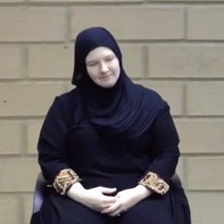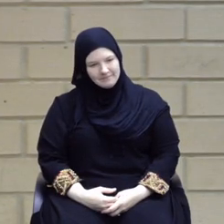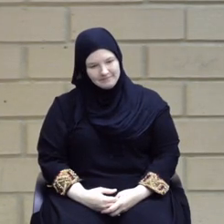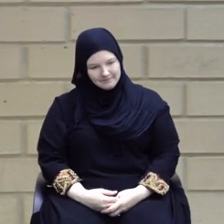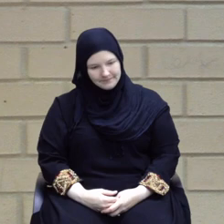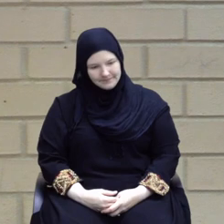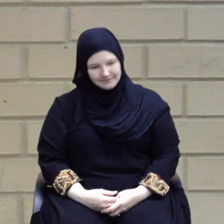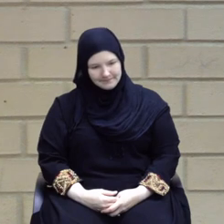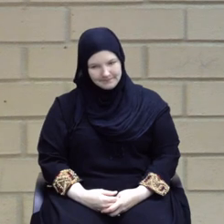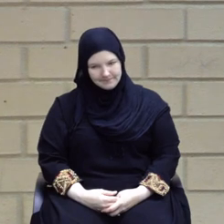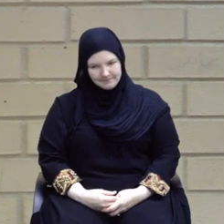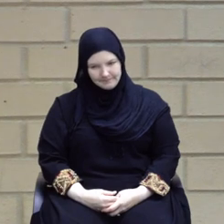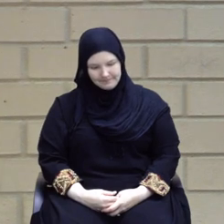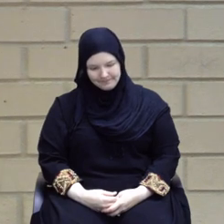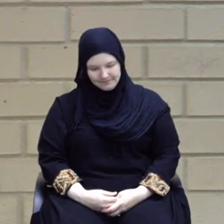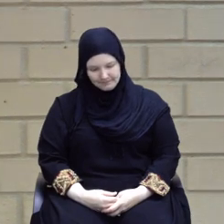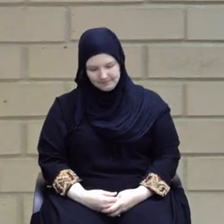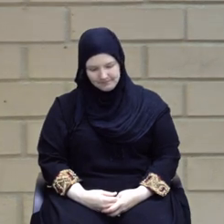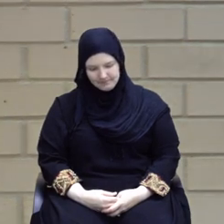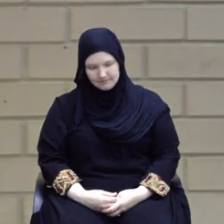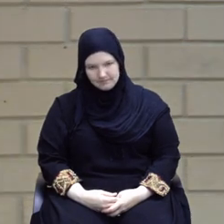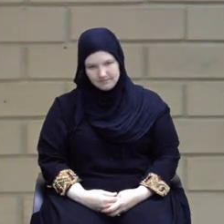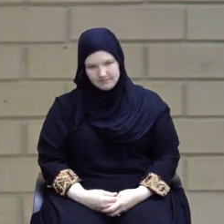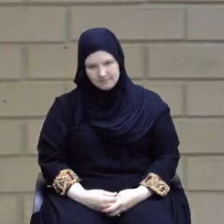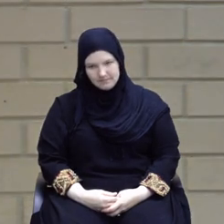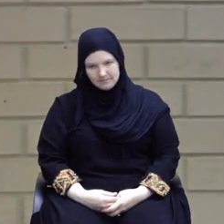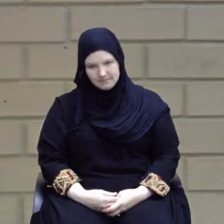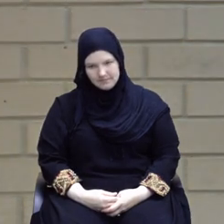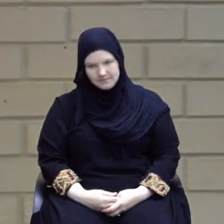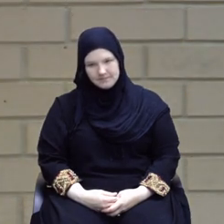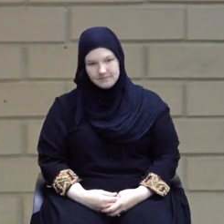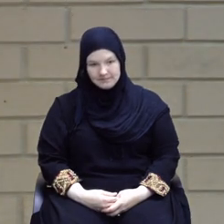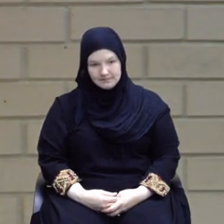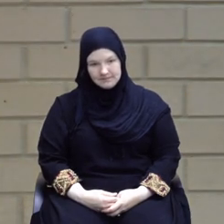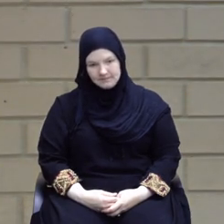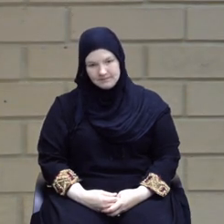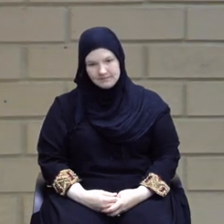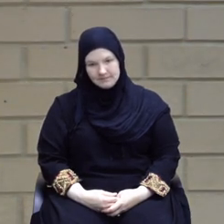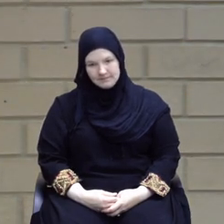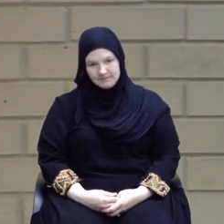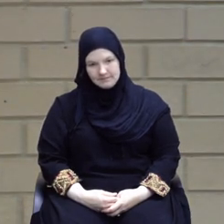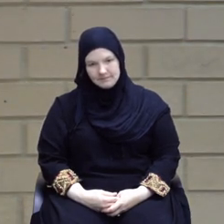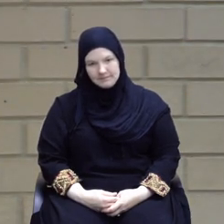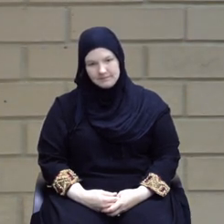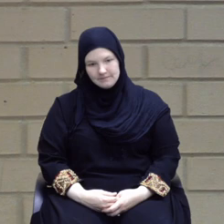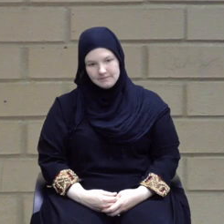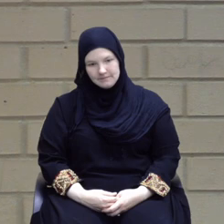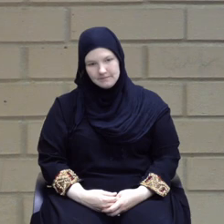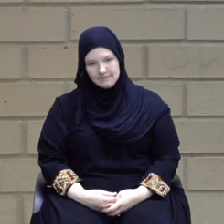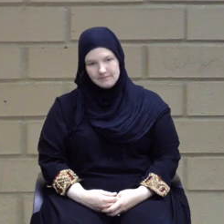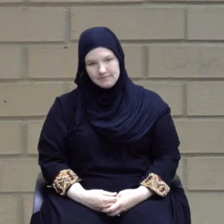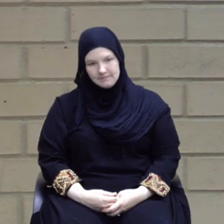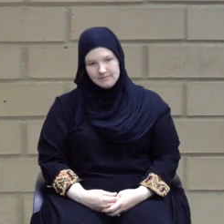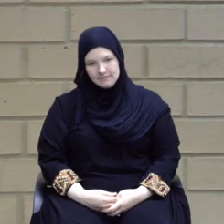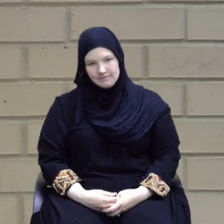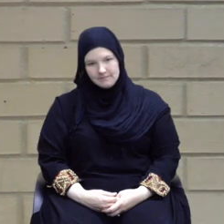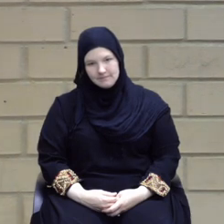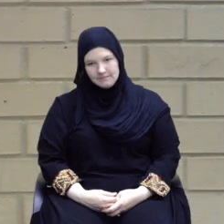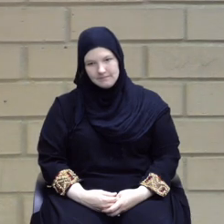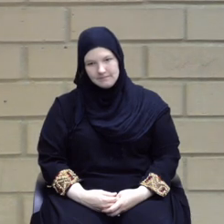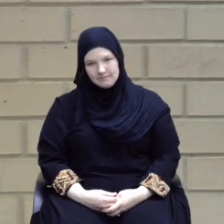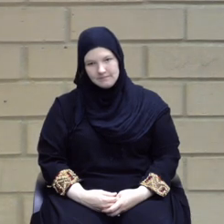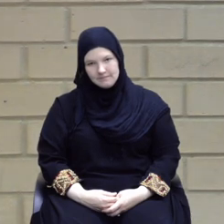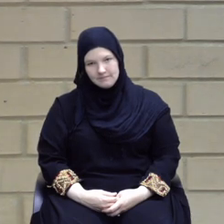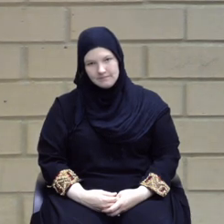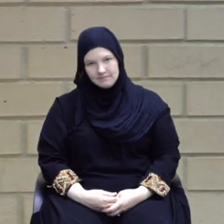منهم له عذاب عظيم لولا إذ سمعتموه ظن المؤمنون والمؤمنات بأنفسهم